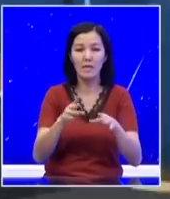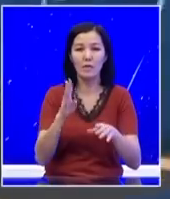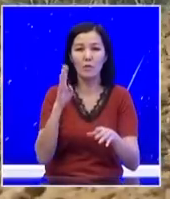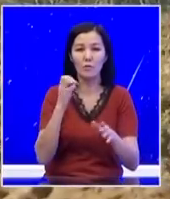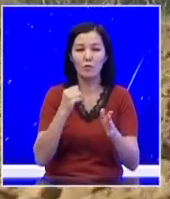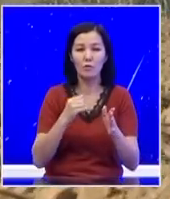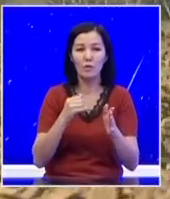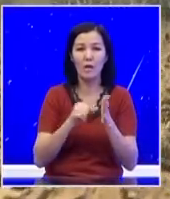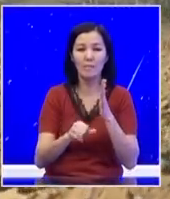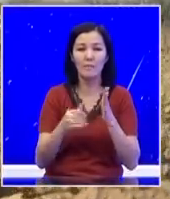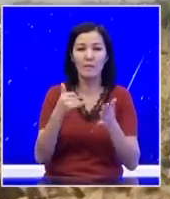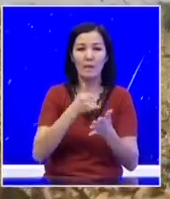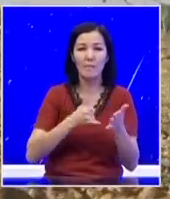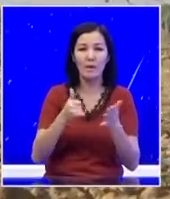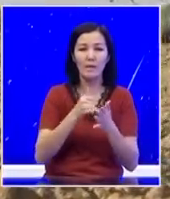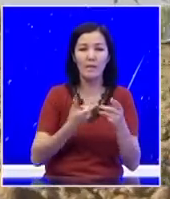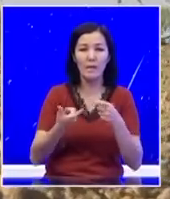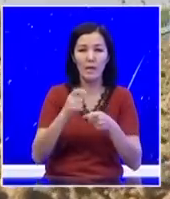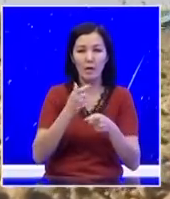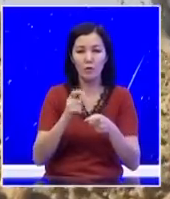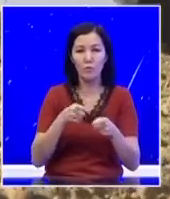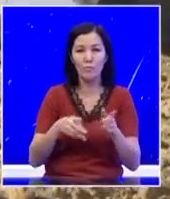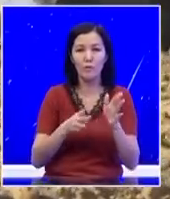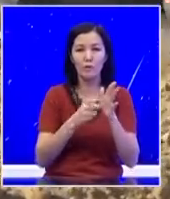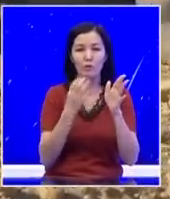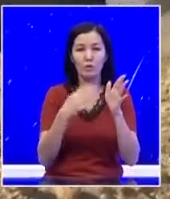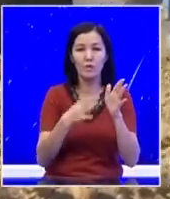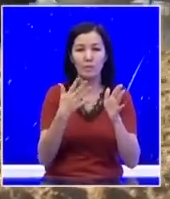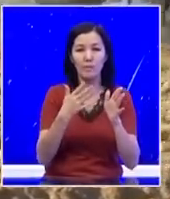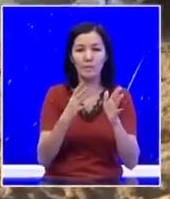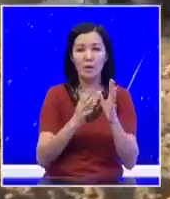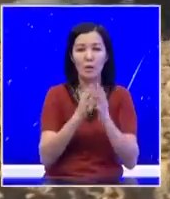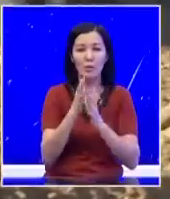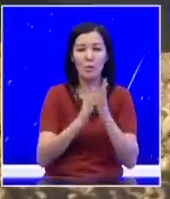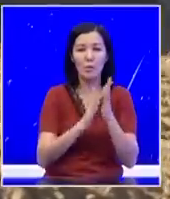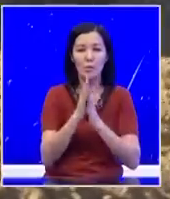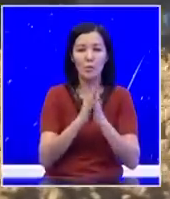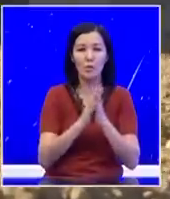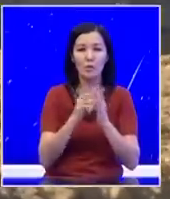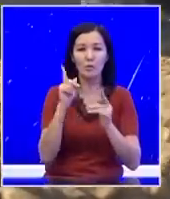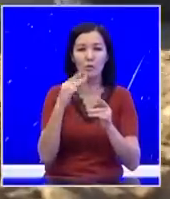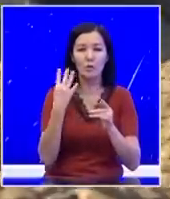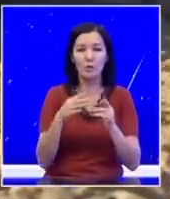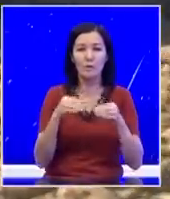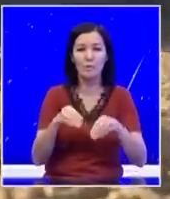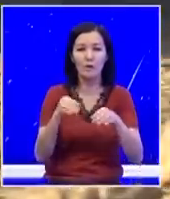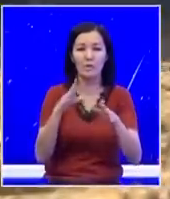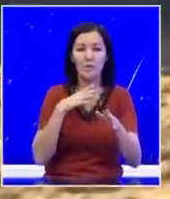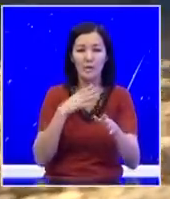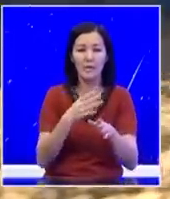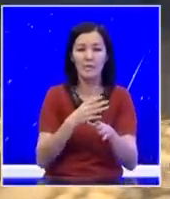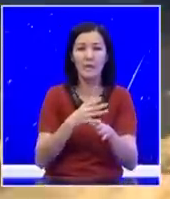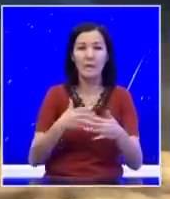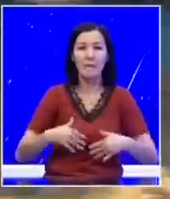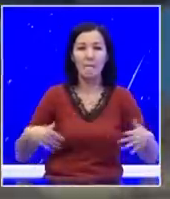майлы дақылдар, 350 гектарға картоп, 1745 гектарға көкөніс, 190 гектарға бақша дақылын сеппеп. Мал азықтық